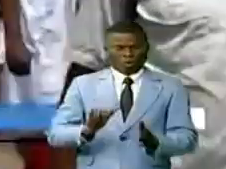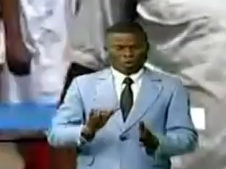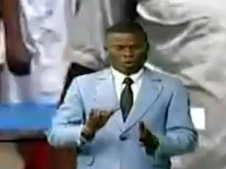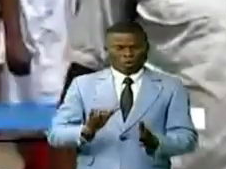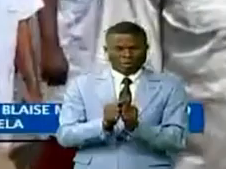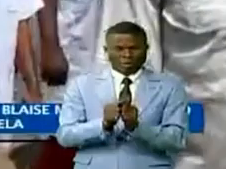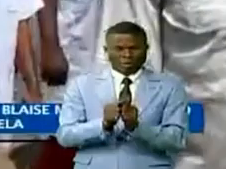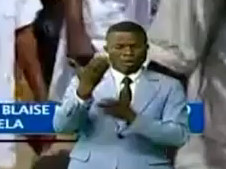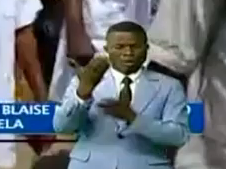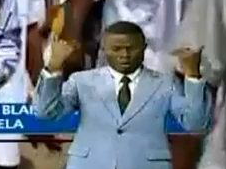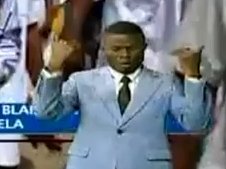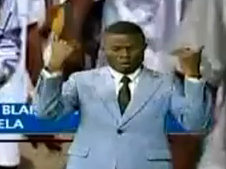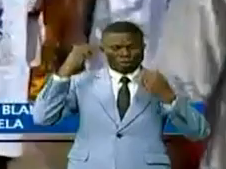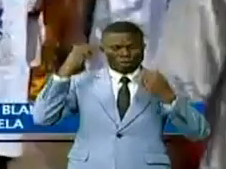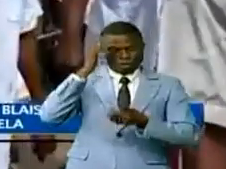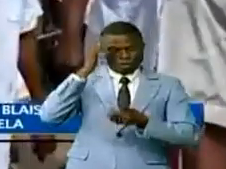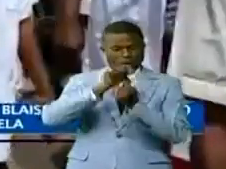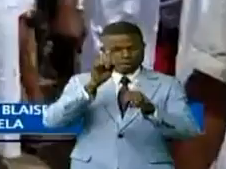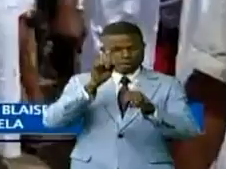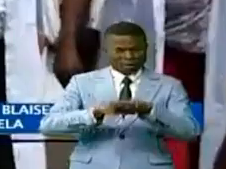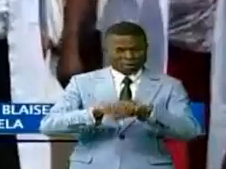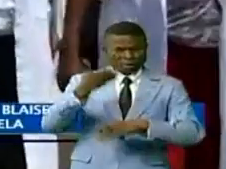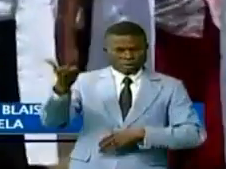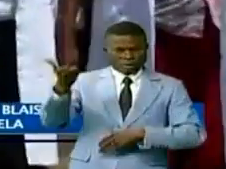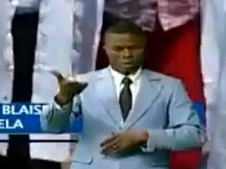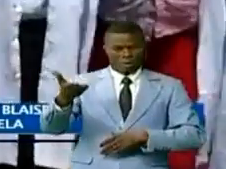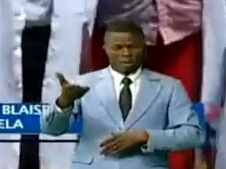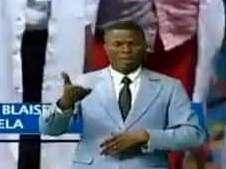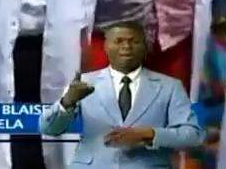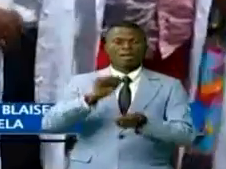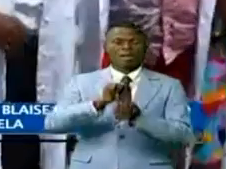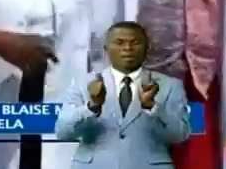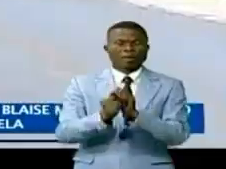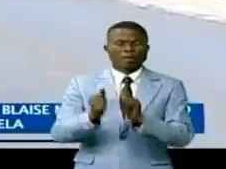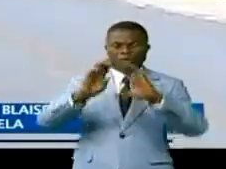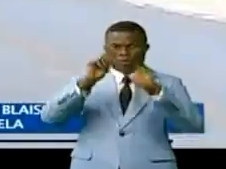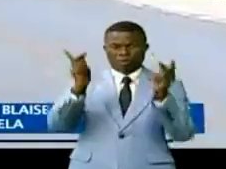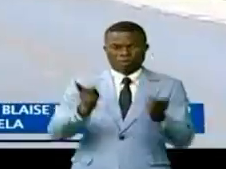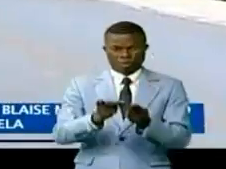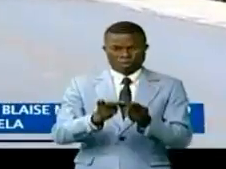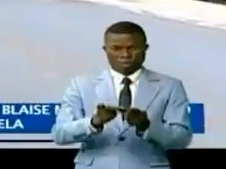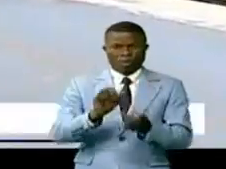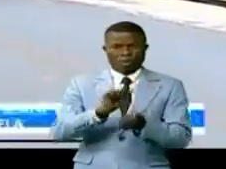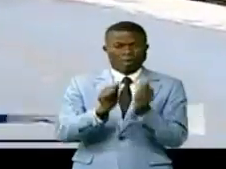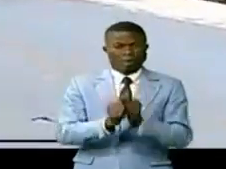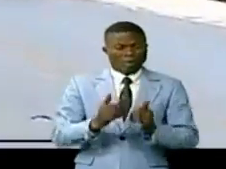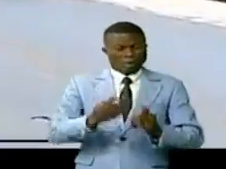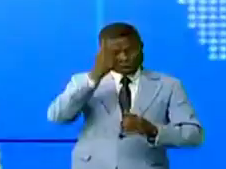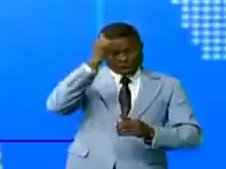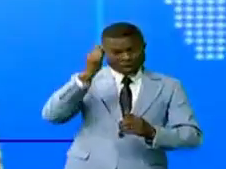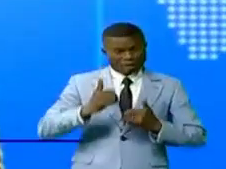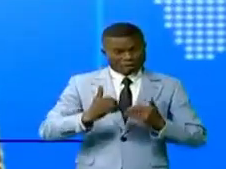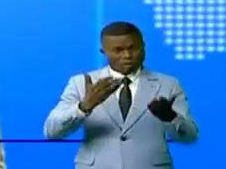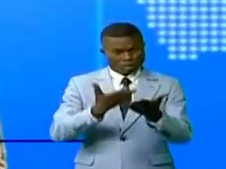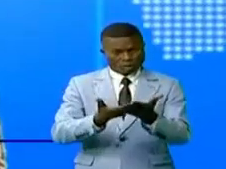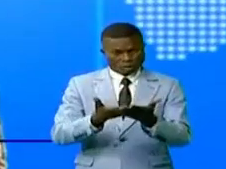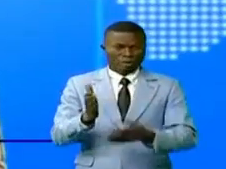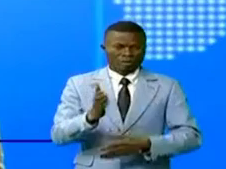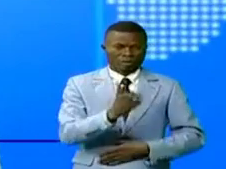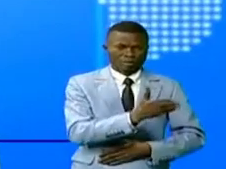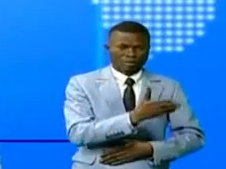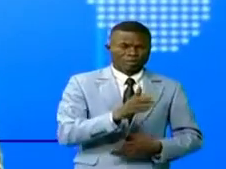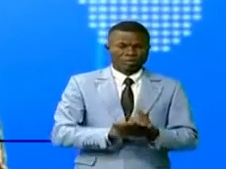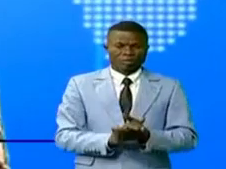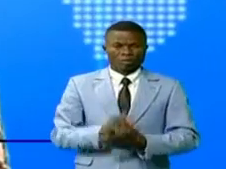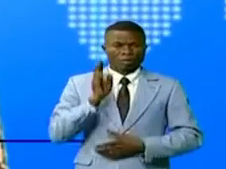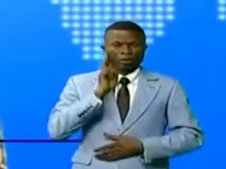d'attirer l'attention de l'autorité sur le danger qui guette la population en cas de poursuite de la grève. De